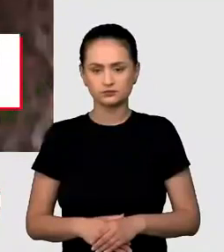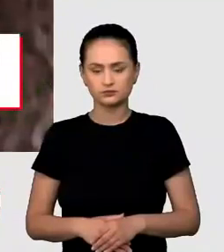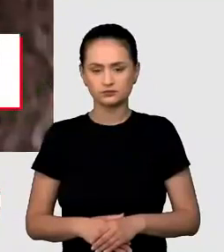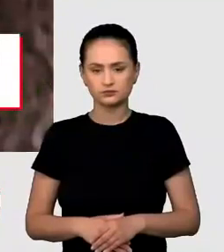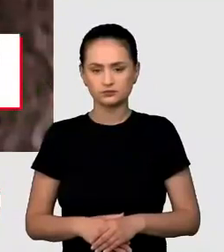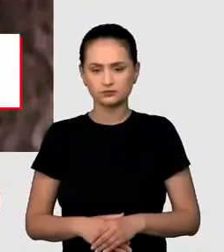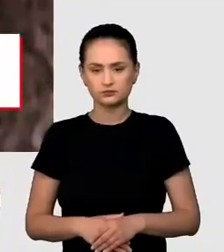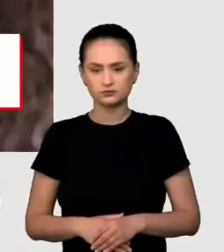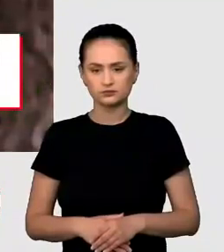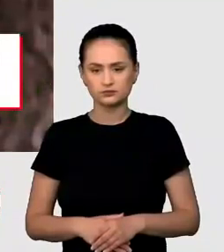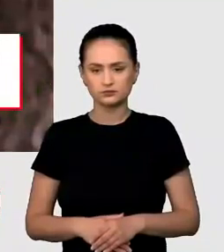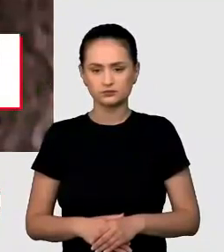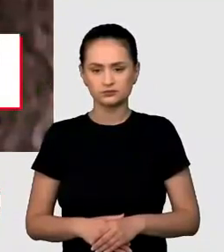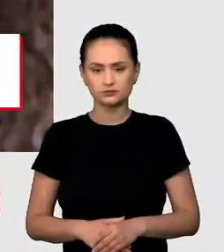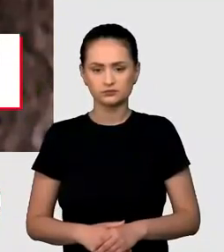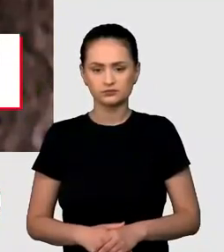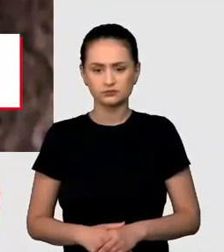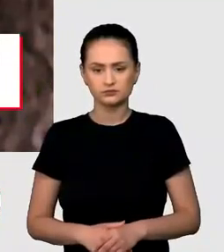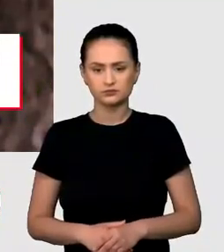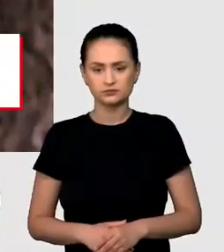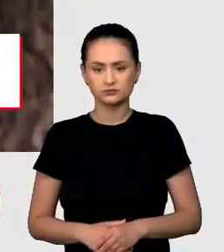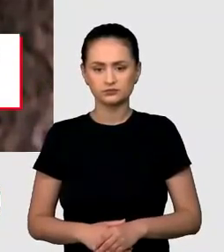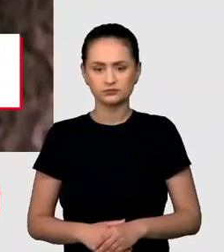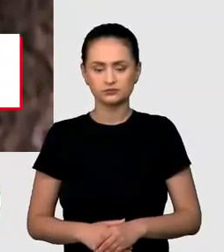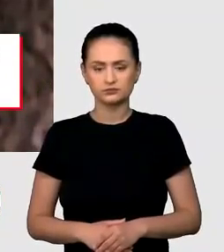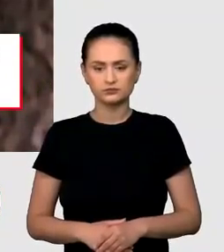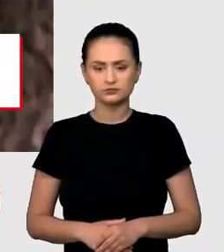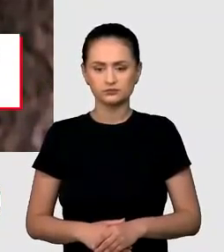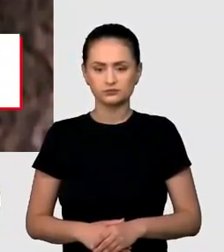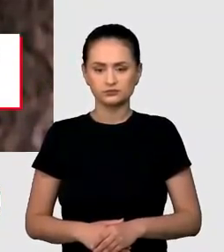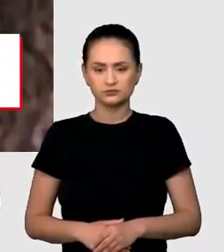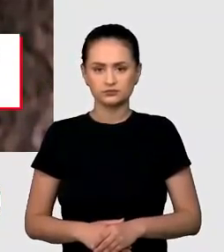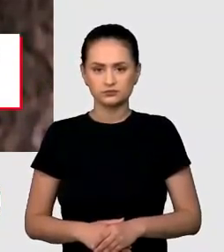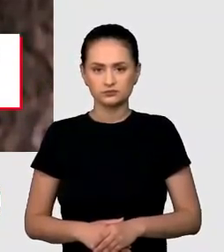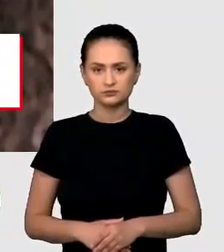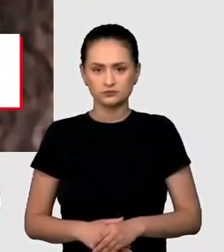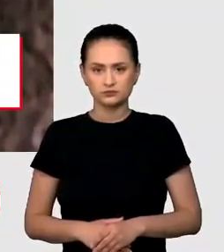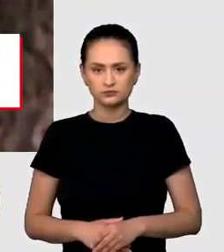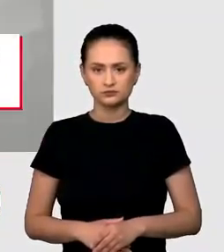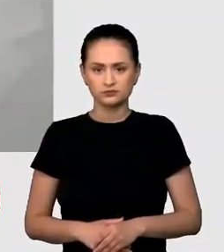застосували фосфорні боєприпаси у районі населеного пункту Черкаські Тишки.